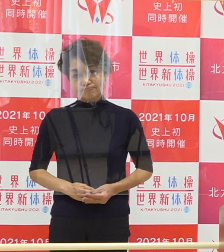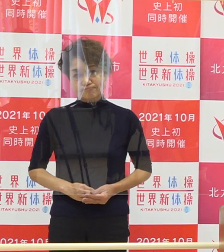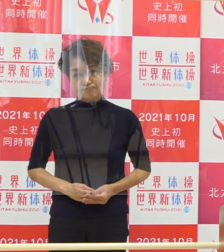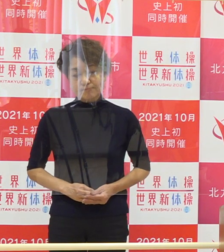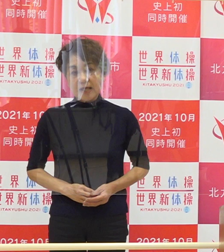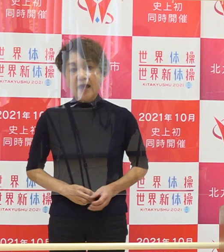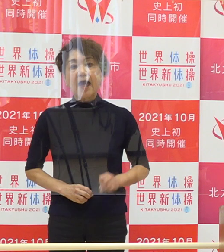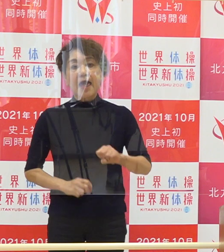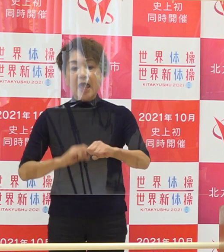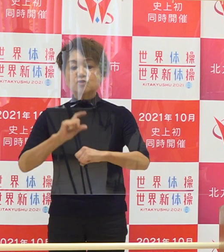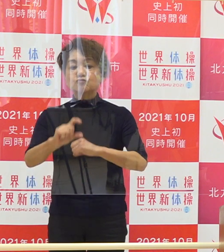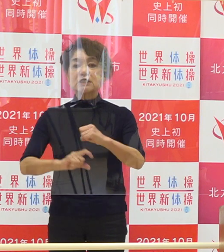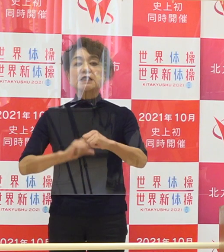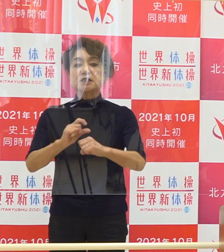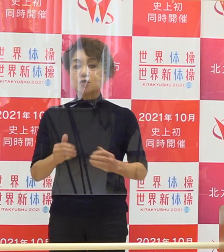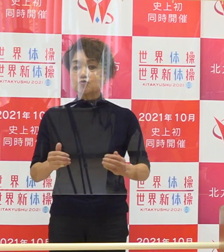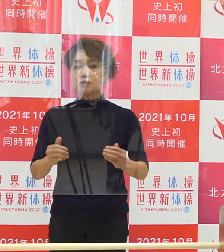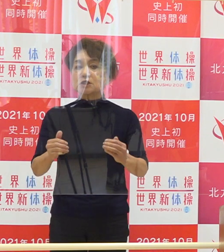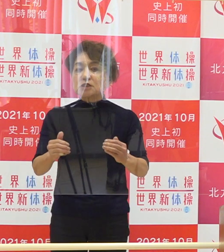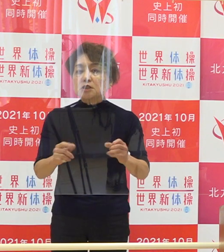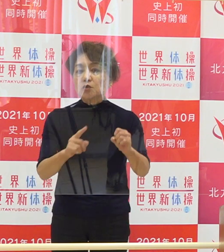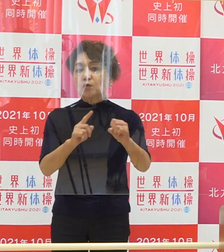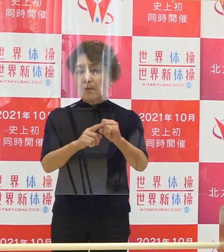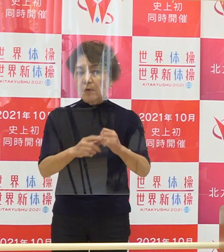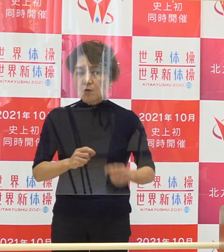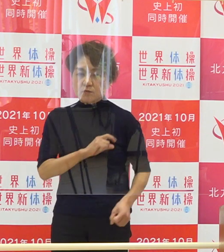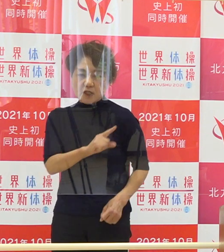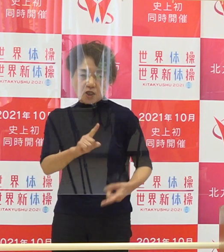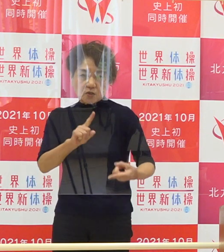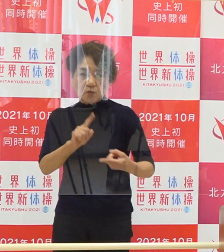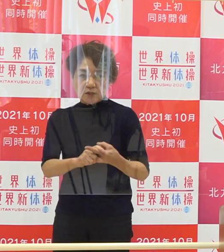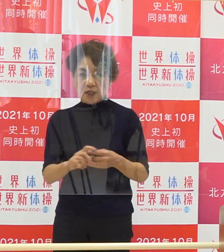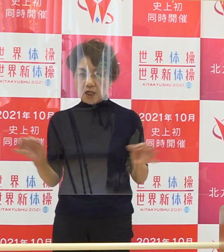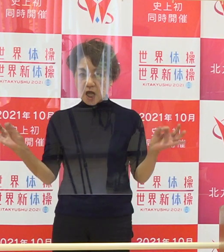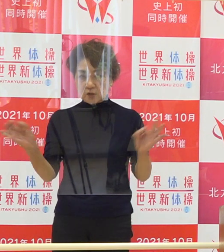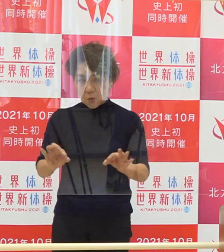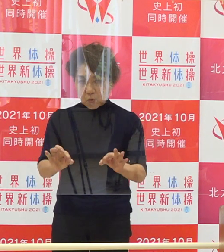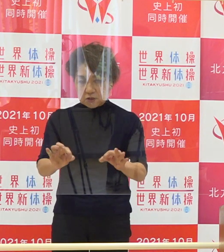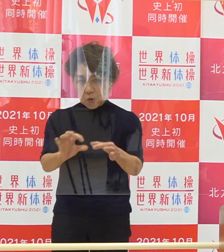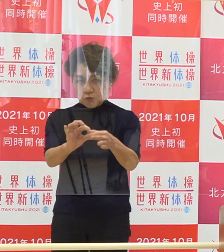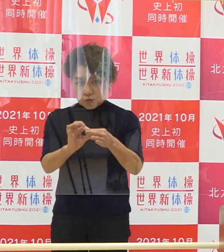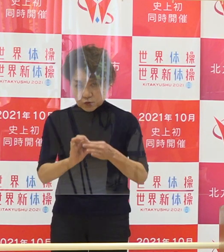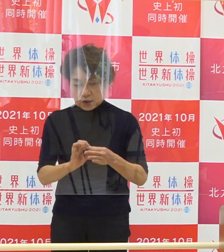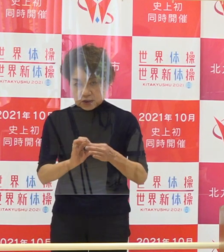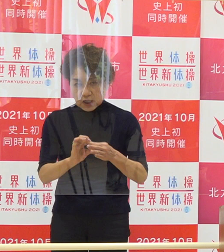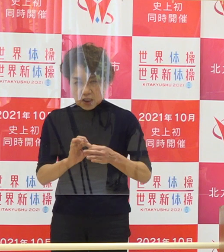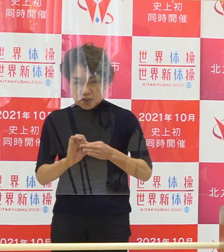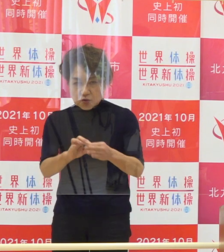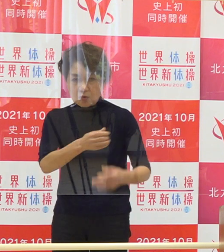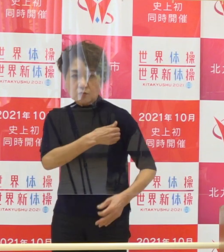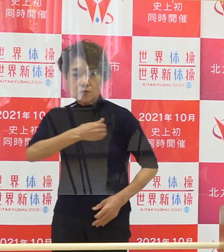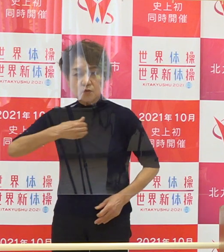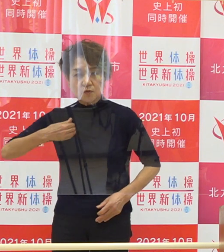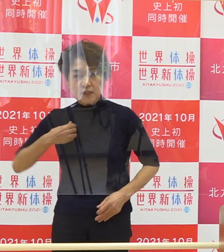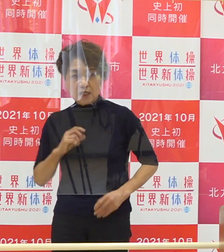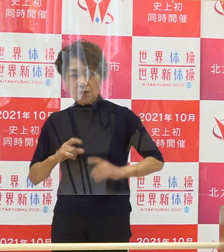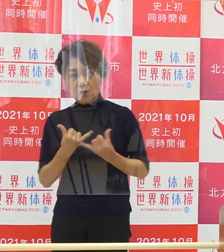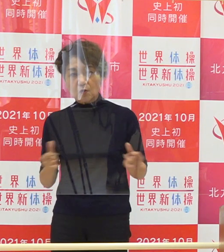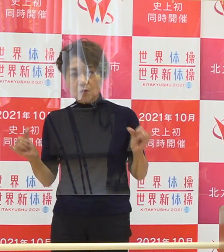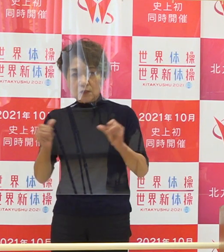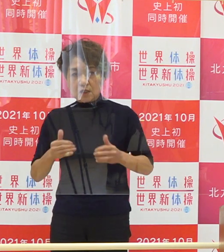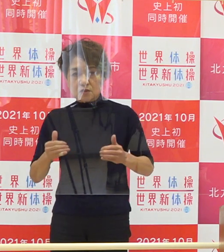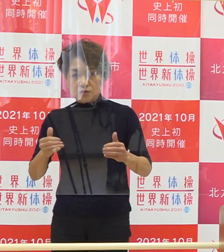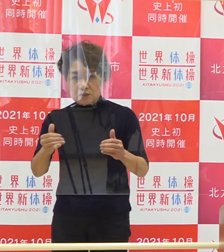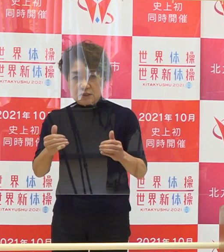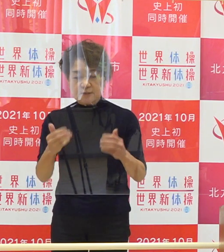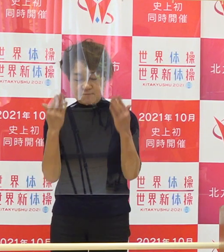は SDGs の推進への積極的な投資を通じまして、持続可能な社会の推進に貢献していく